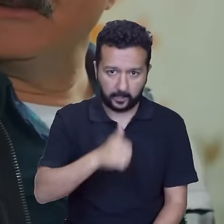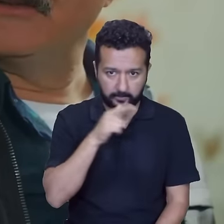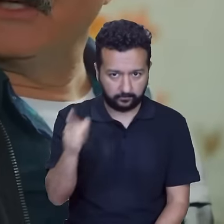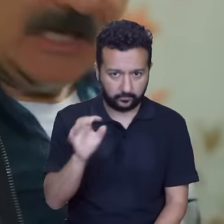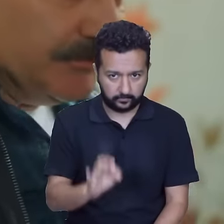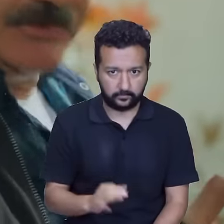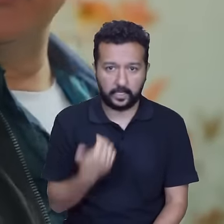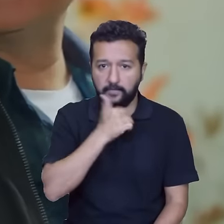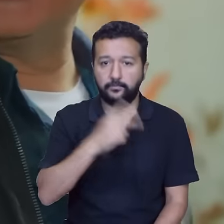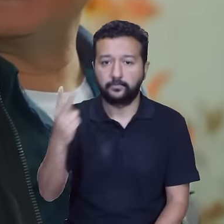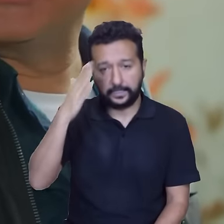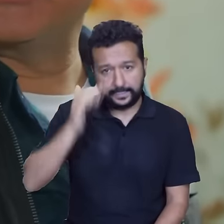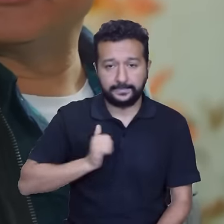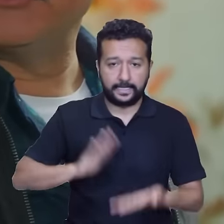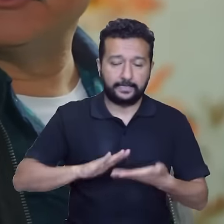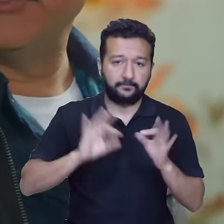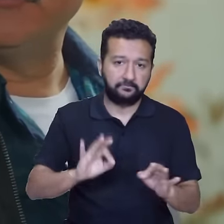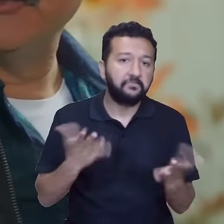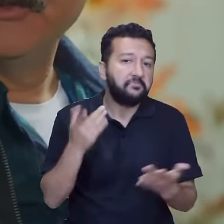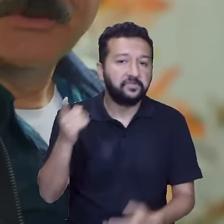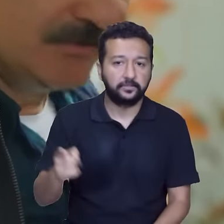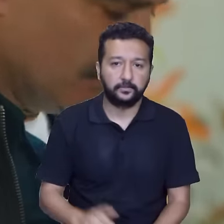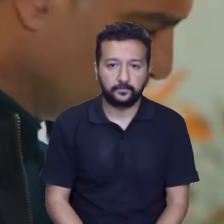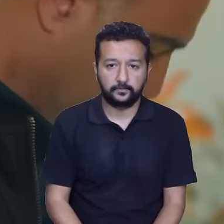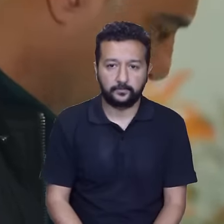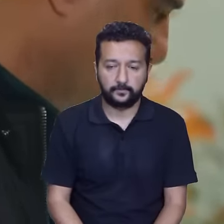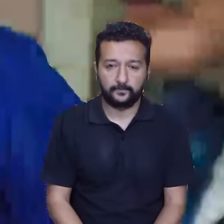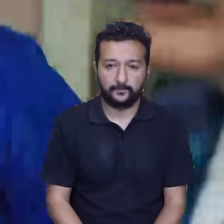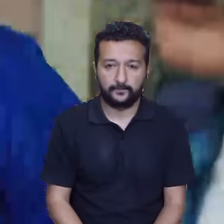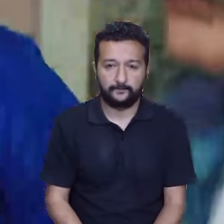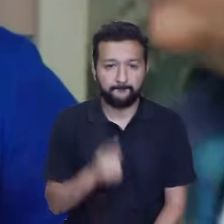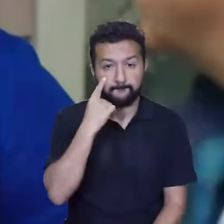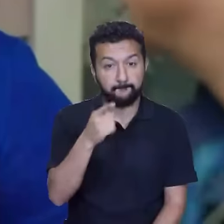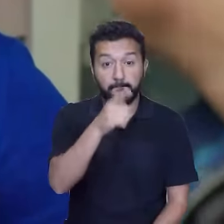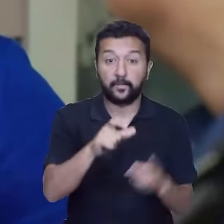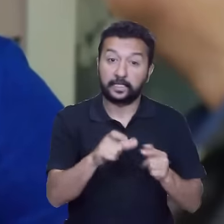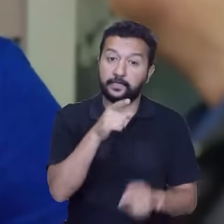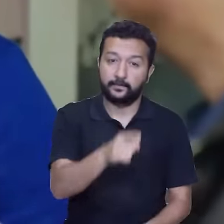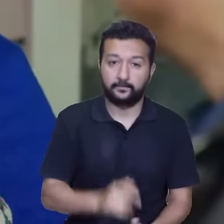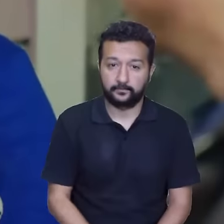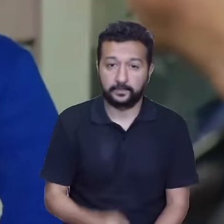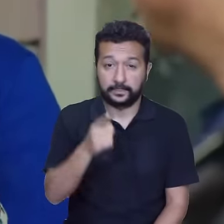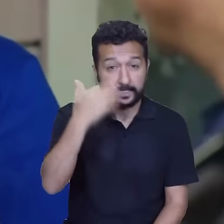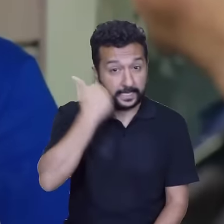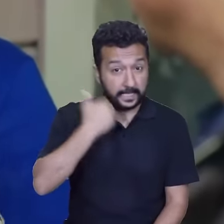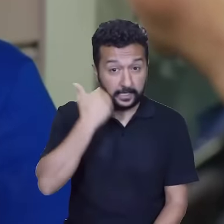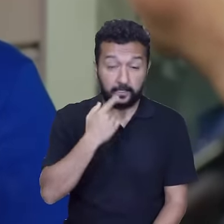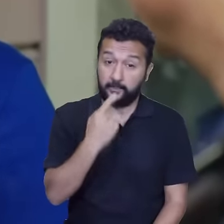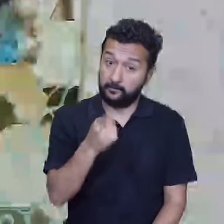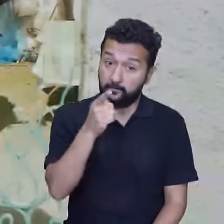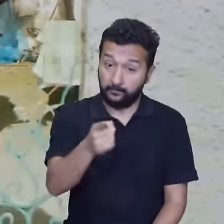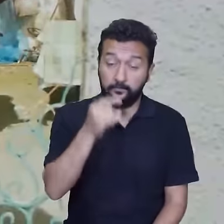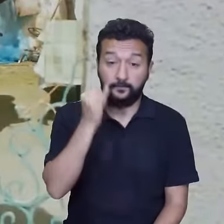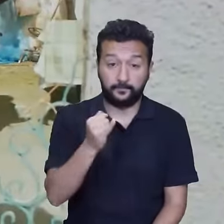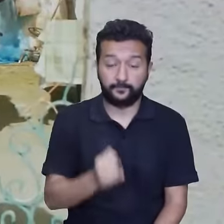adam ya. Abimin askerlikten arkadaşı mıymış, neymiş? Ha, bana bak Şener. Yalan